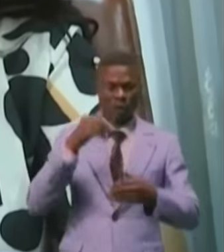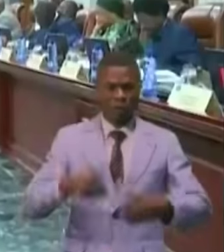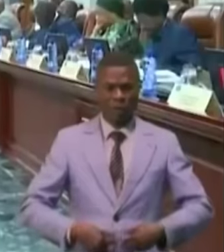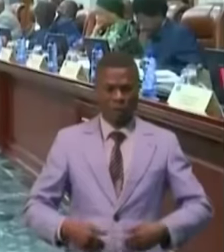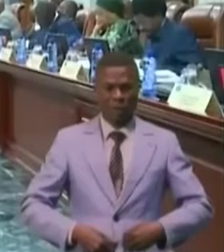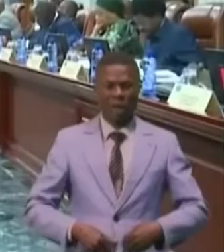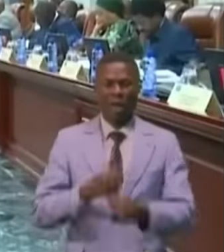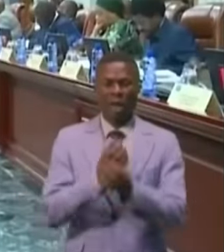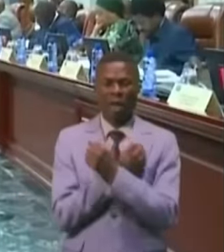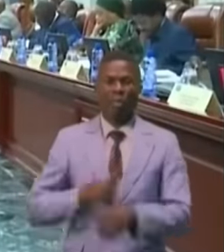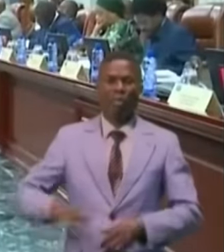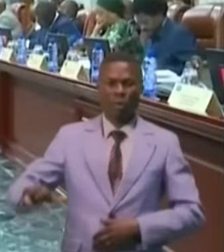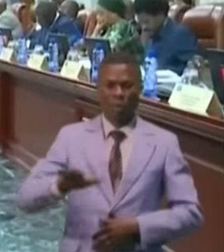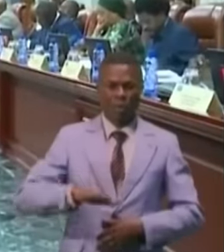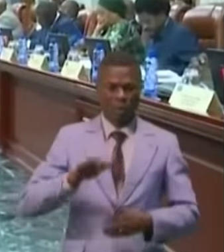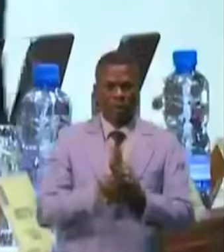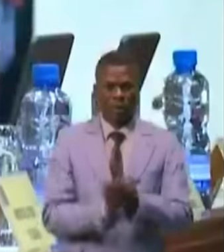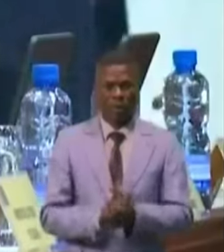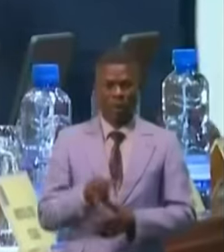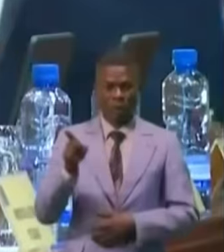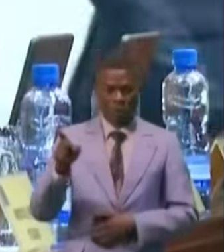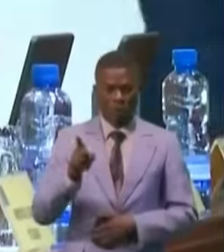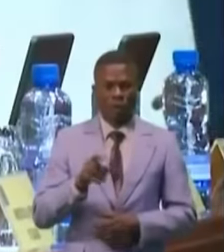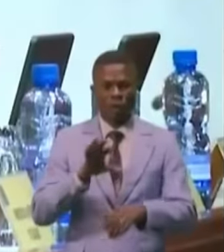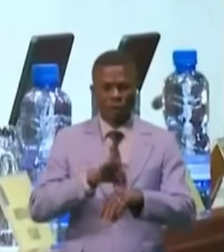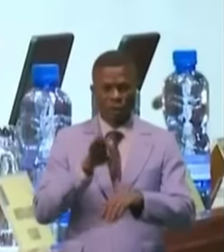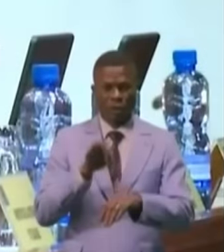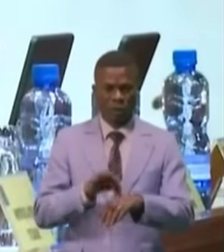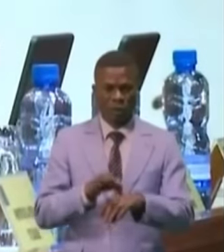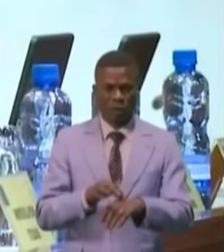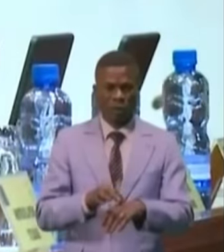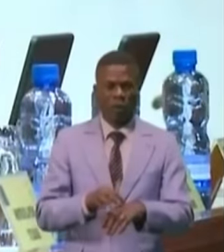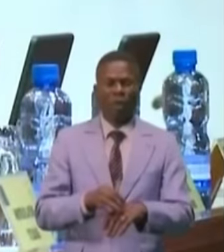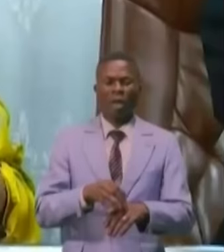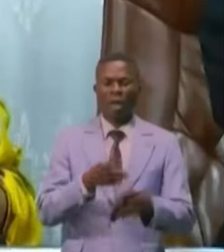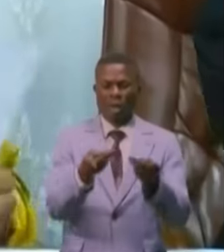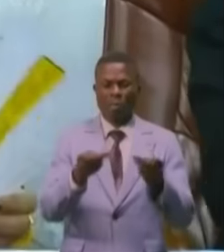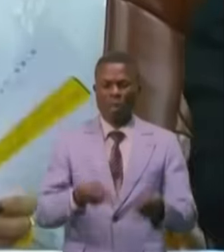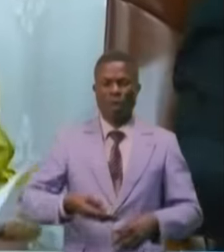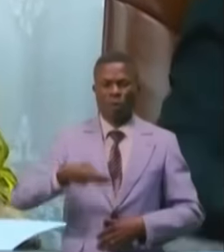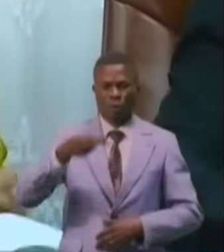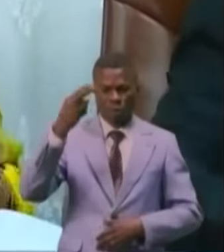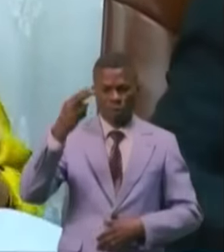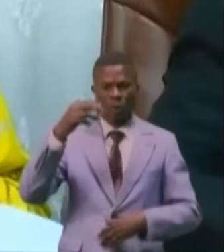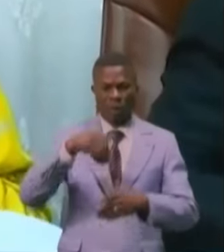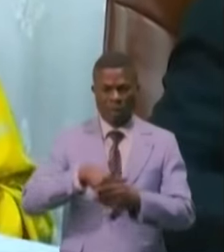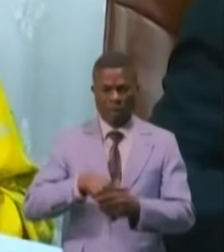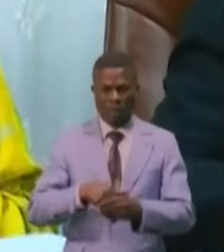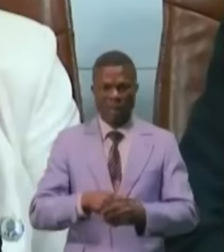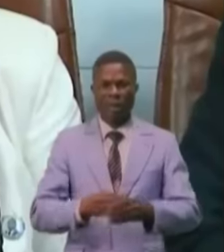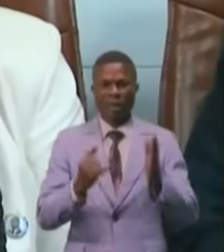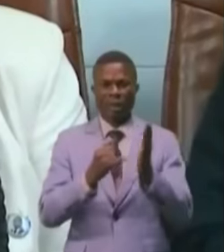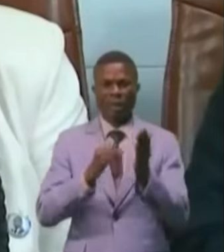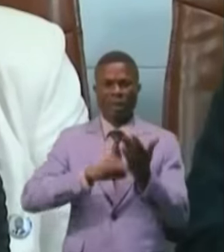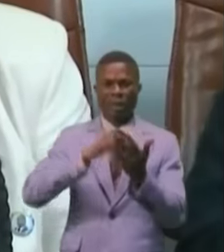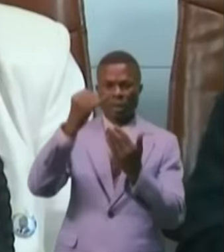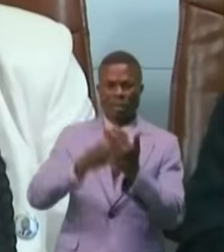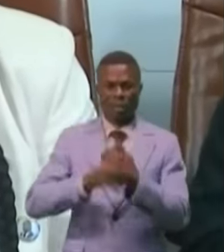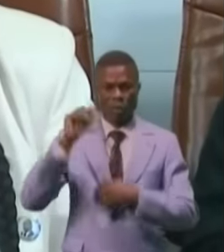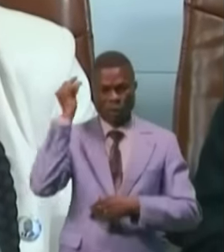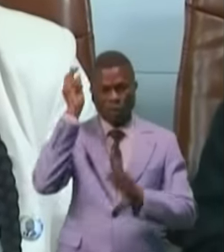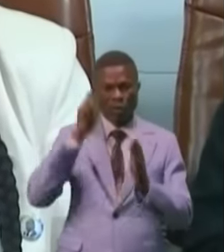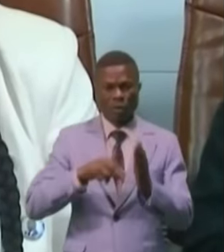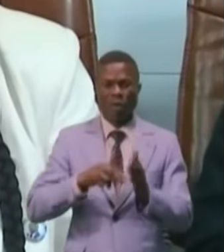patriotique, nos dames auront certainement l'occasion avec ses positions stratégiques et au travers des 6 piliers du gouvernement de contribuer